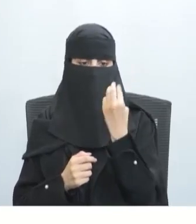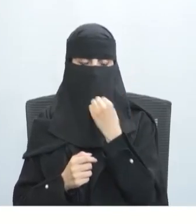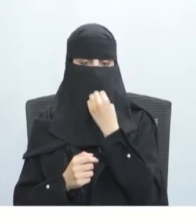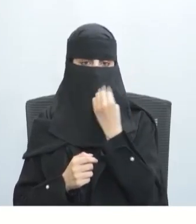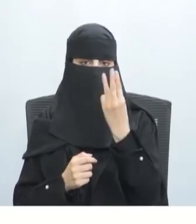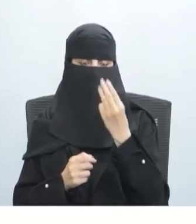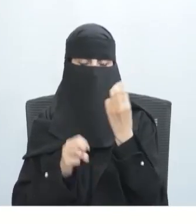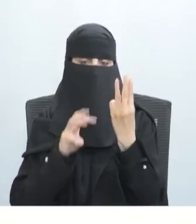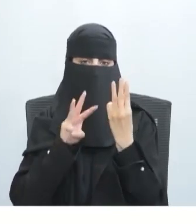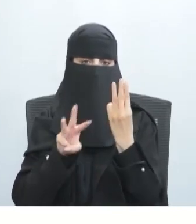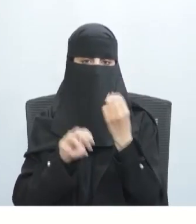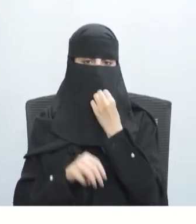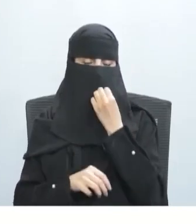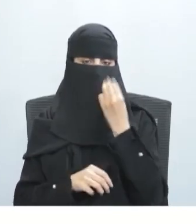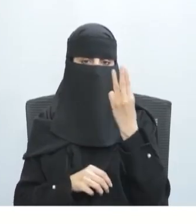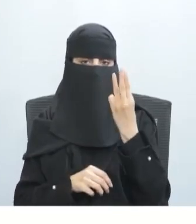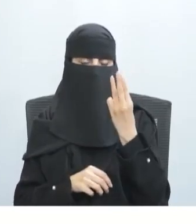المبلغ هي